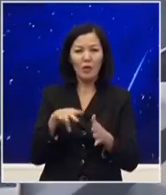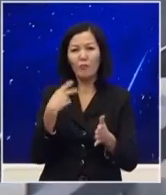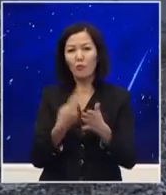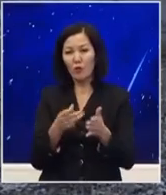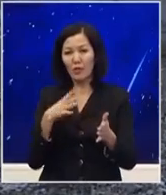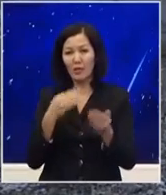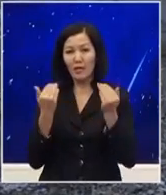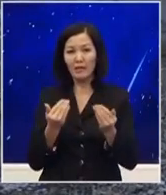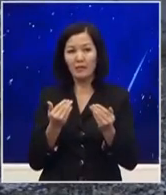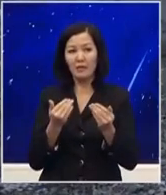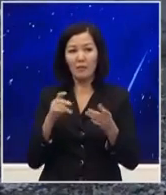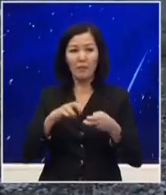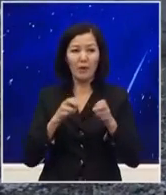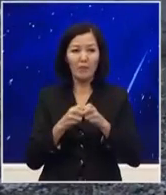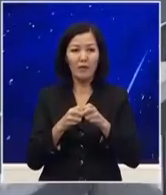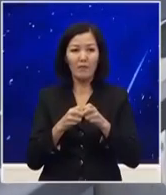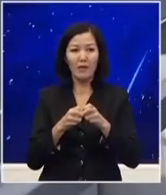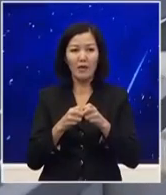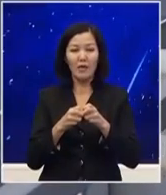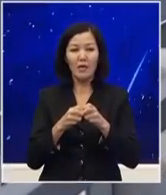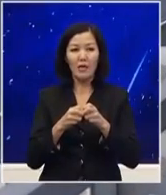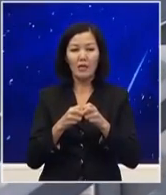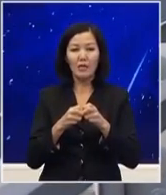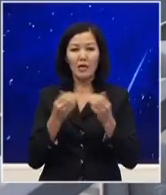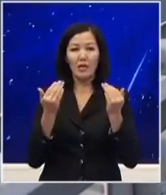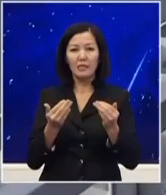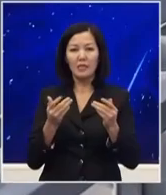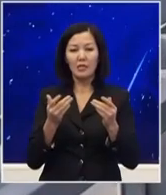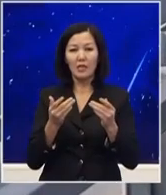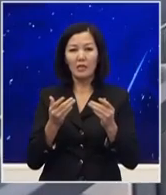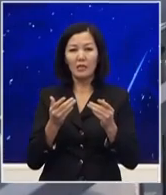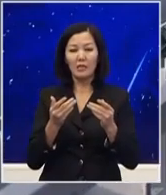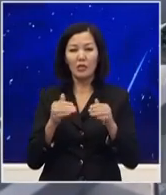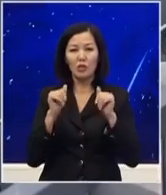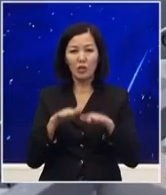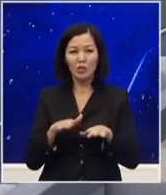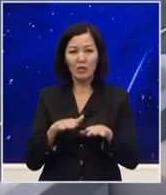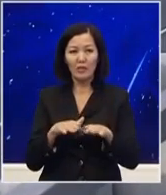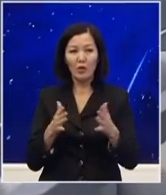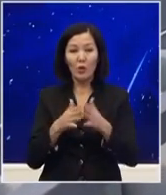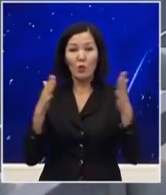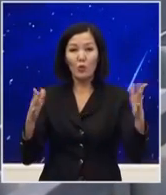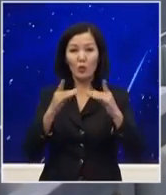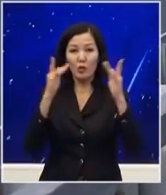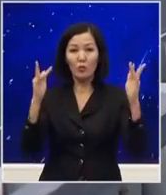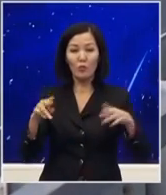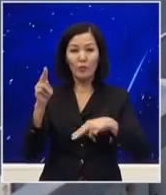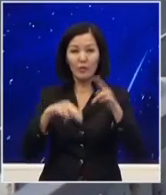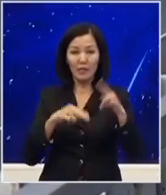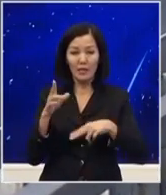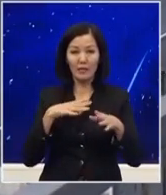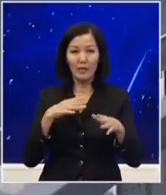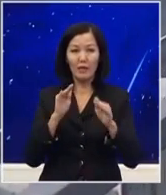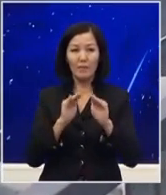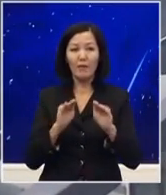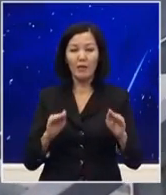еді. Енді міне сондай үлкен көпір салып берді бізге. Қандай жақсы рақат болды.